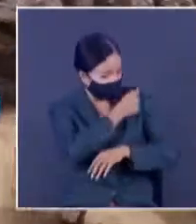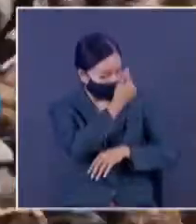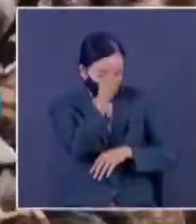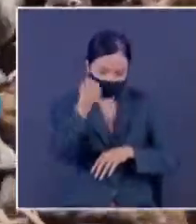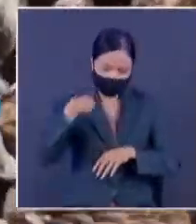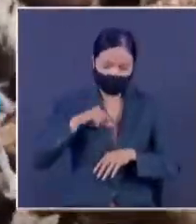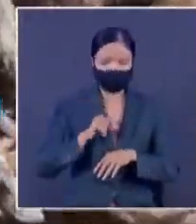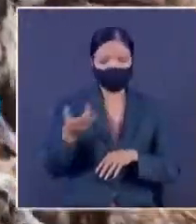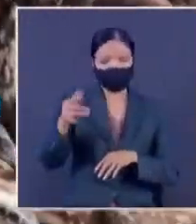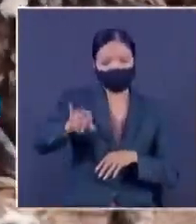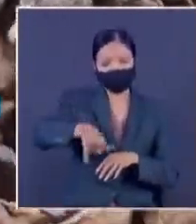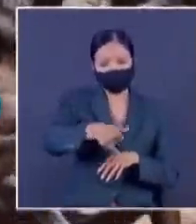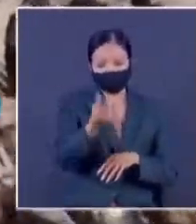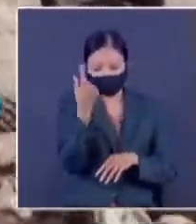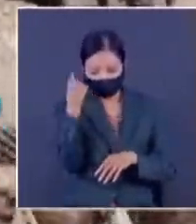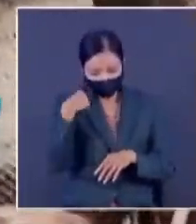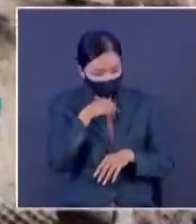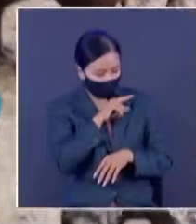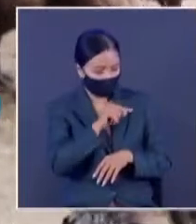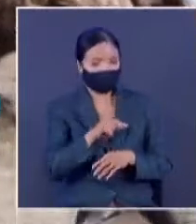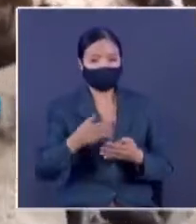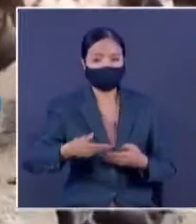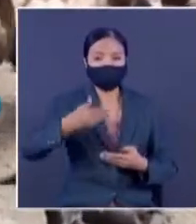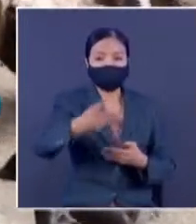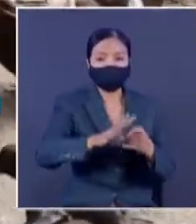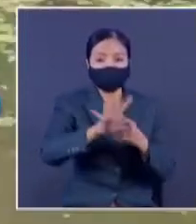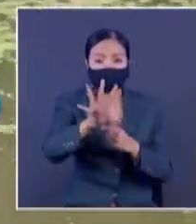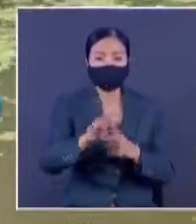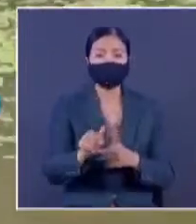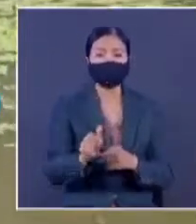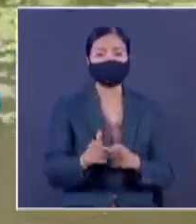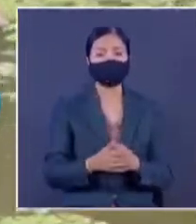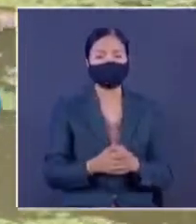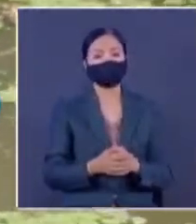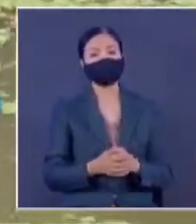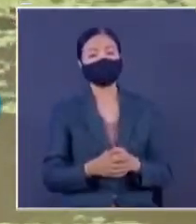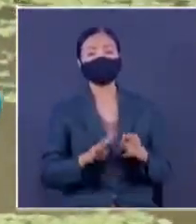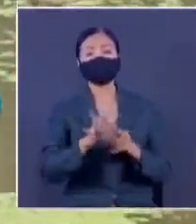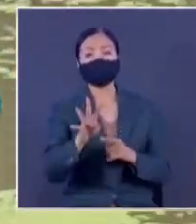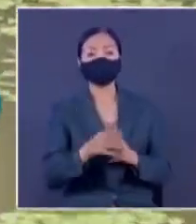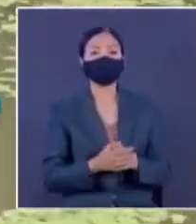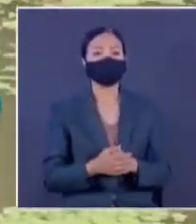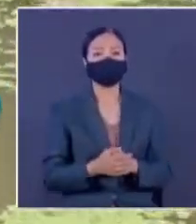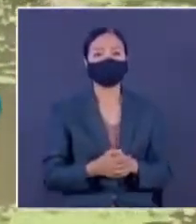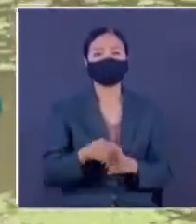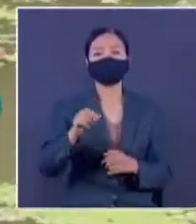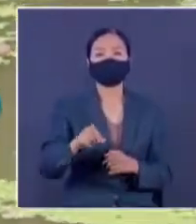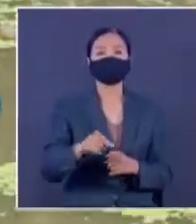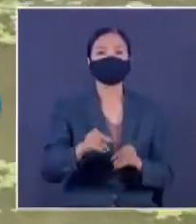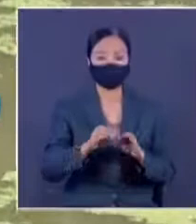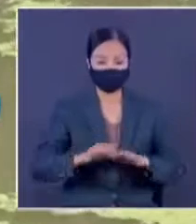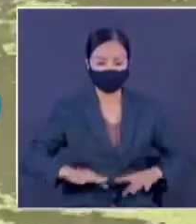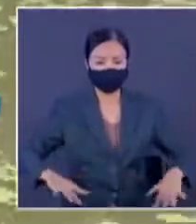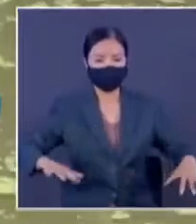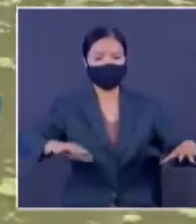น้ำเสร็จก็ขึ้นมาสลัดขนตรงนี้โซนที่4เป็นโซนไฮไลท์ที่คุณจูนบอกว่าเรียกว่าพูลวิลล่าหรือว่าสวนพัก